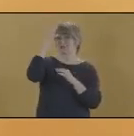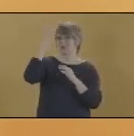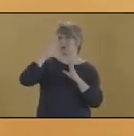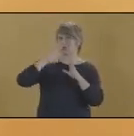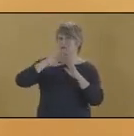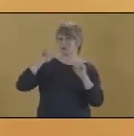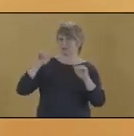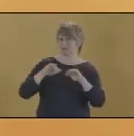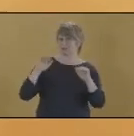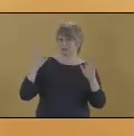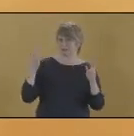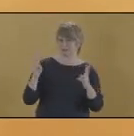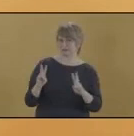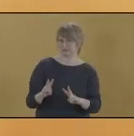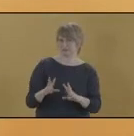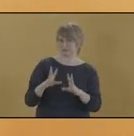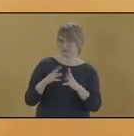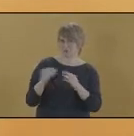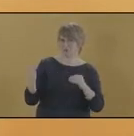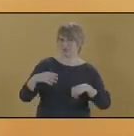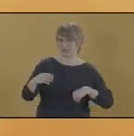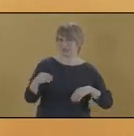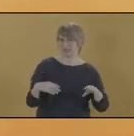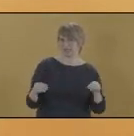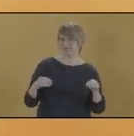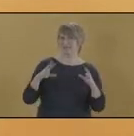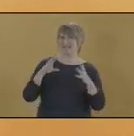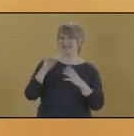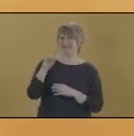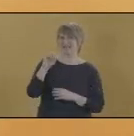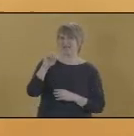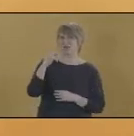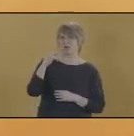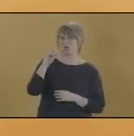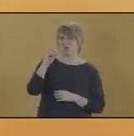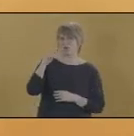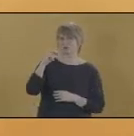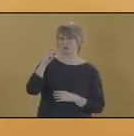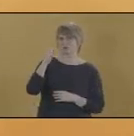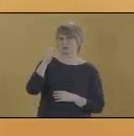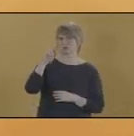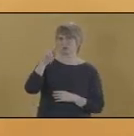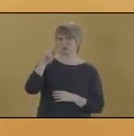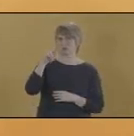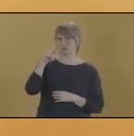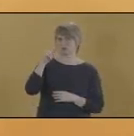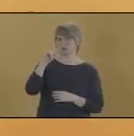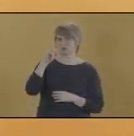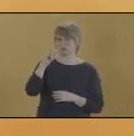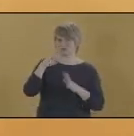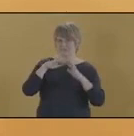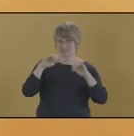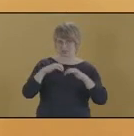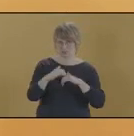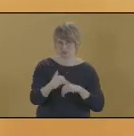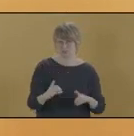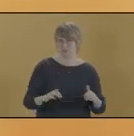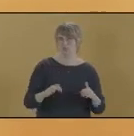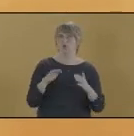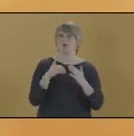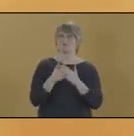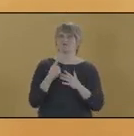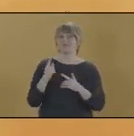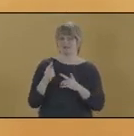ist immer zu verstehen, welche Motive und Bedürfnisse bedienen Verschwörungstheorien und dann eben in diesen Austausch zu gehen. Und das machen